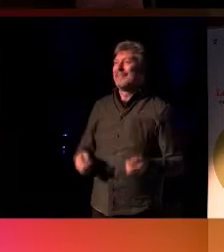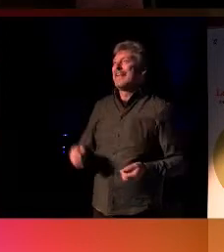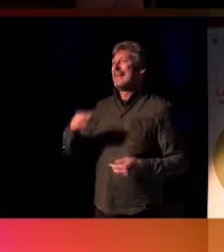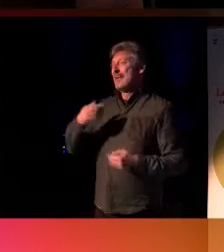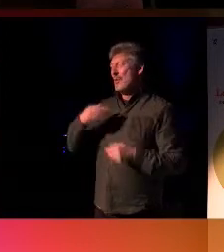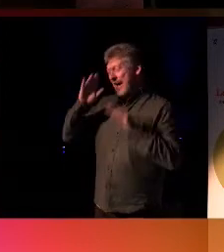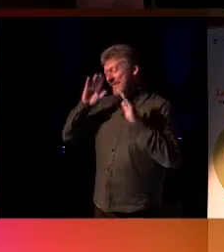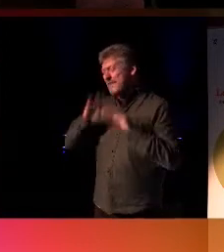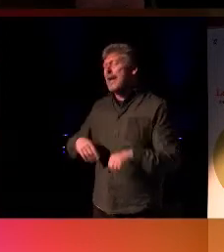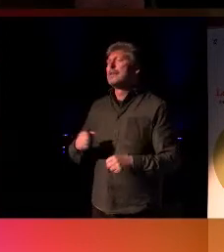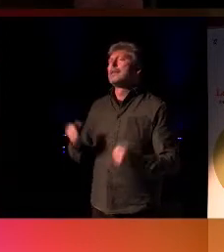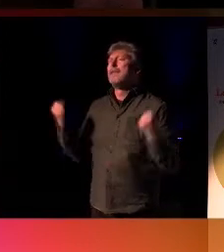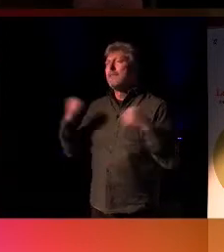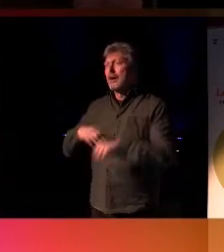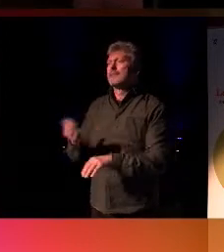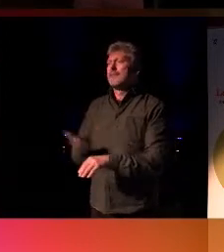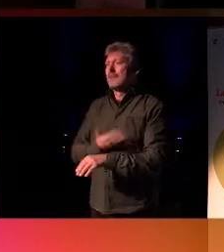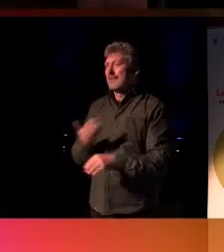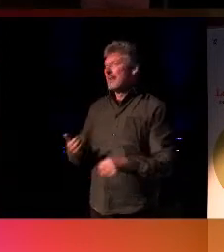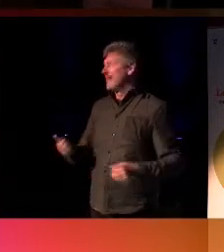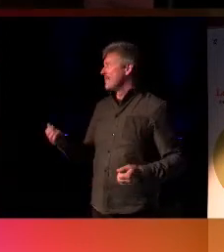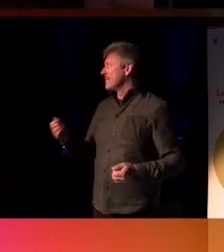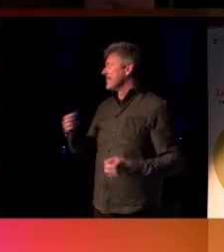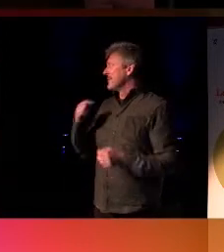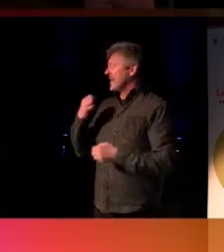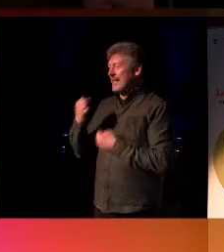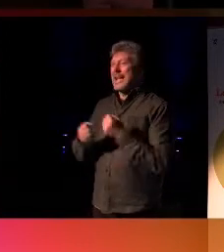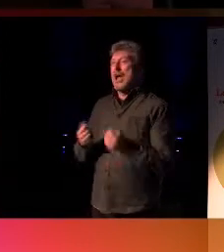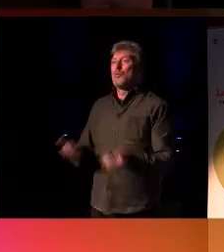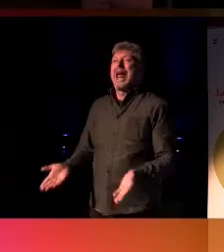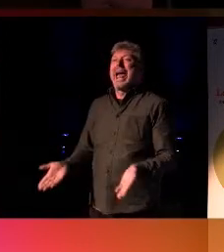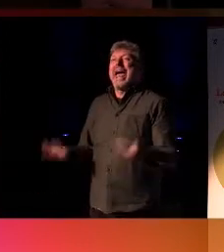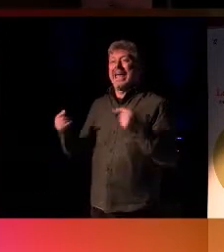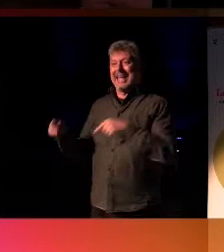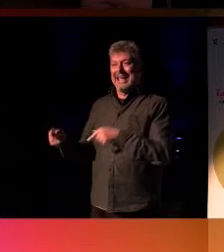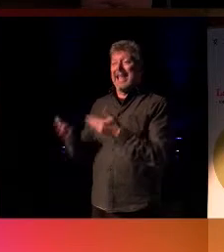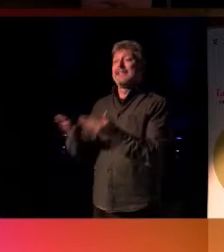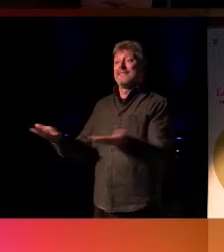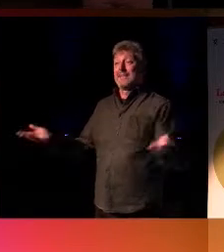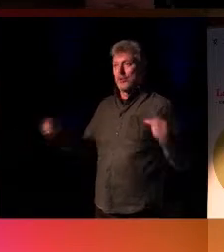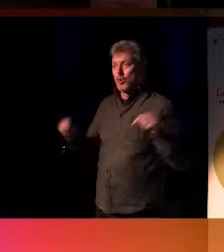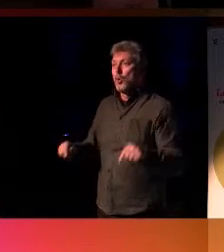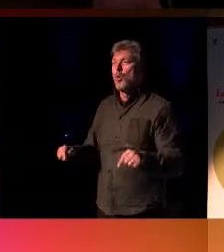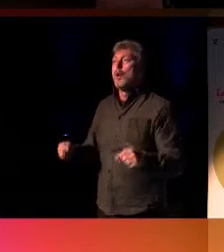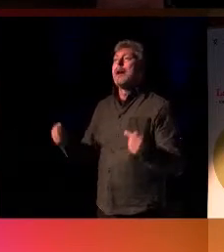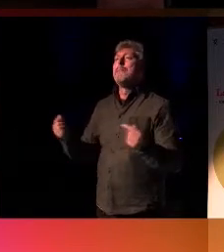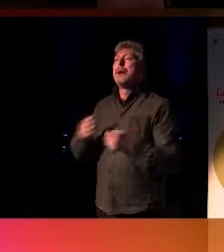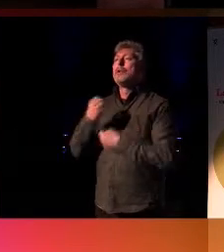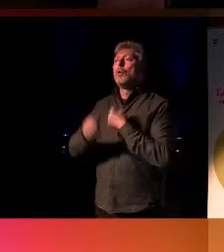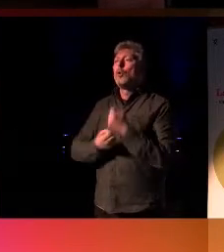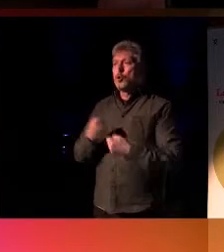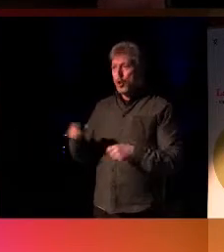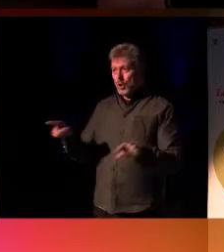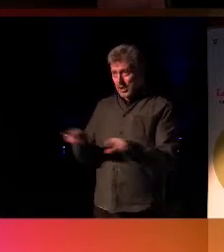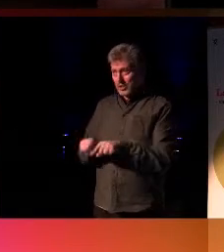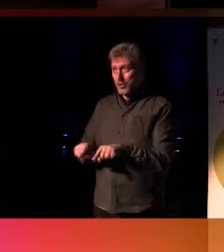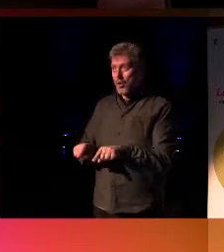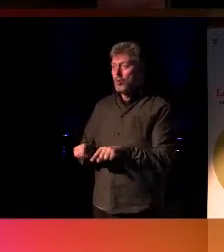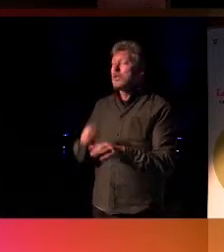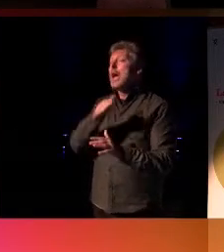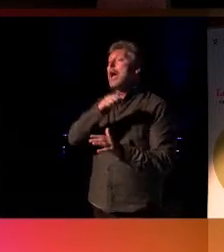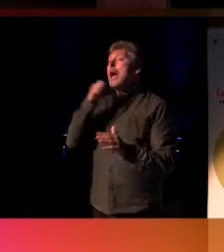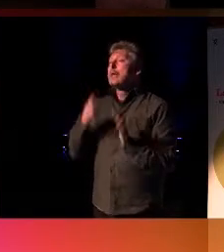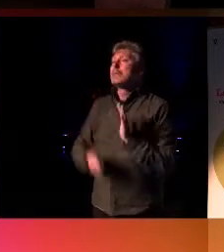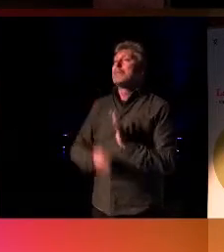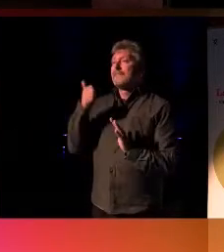det vanskelig dette her. Vi har jo nå en veldig sånn lett og enkel framføring I dette her. Men det å få gjort disse tingene her, som så ekstremt